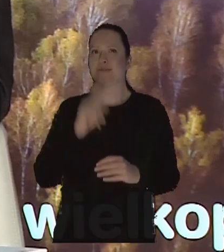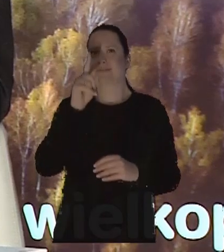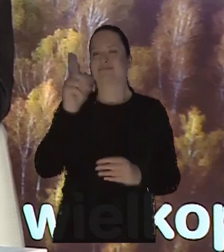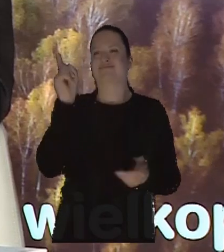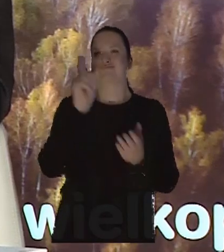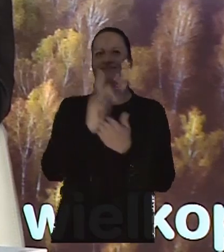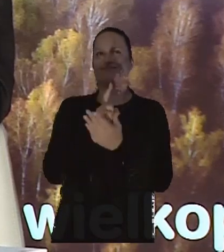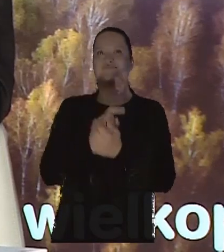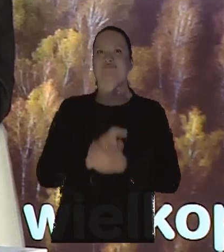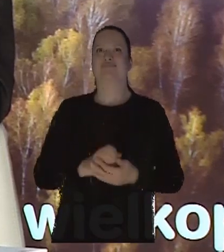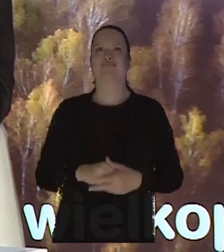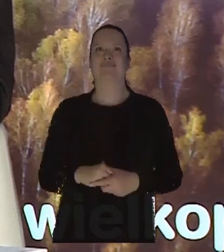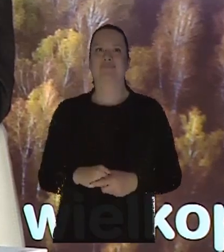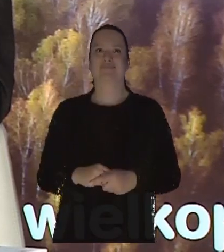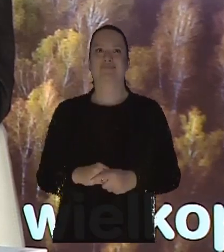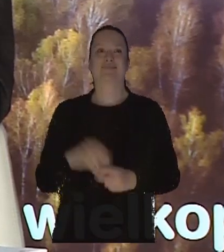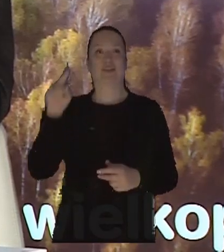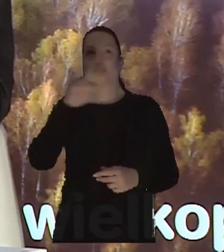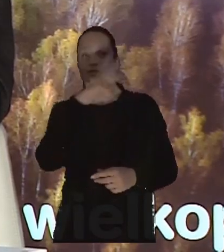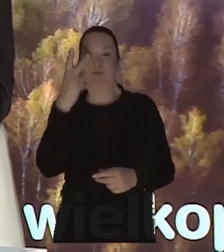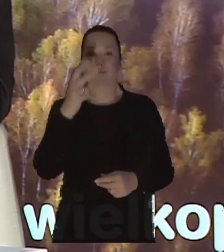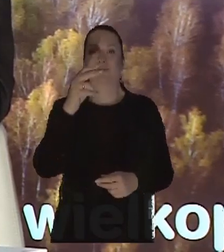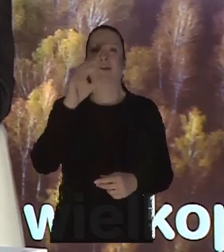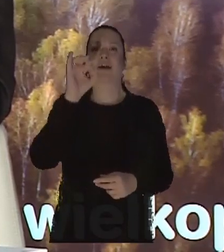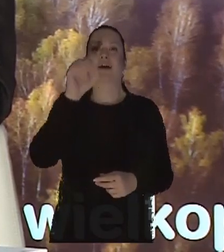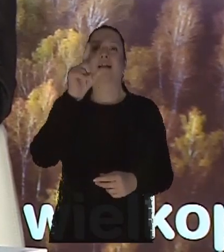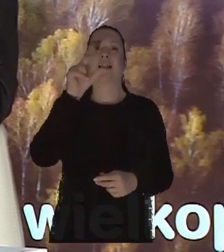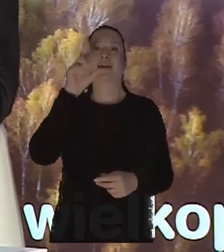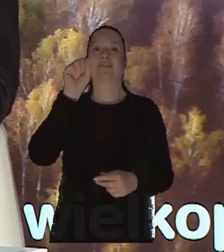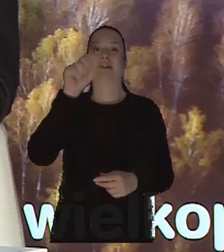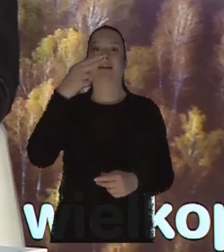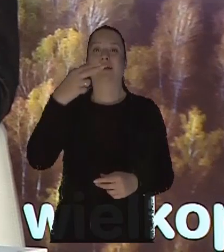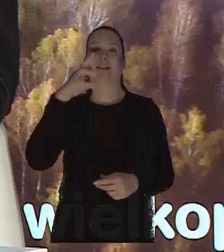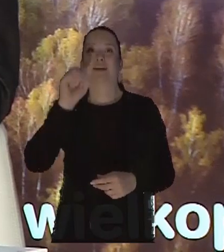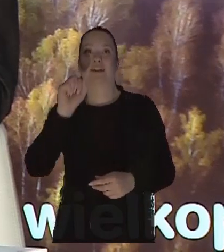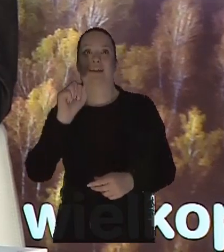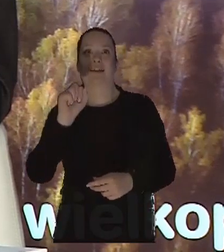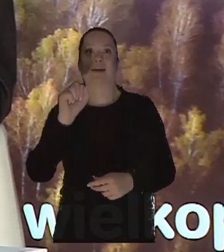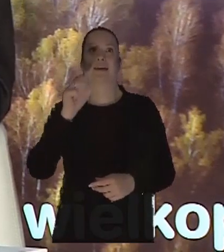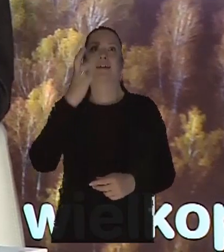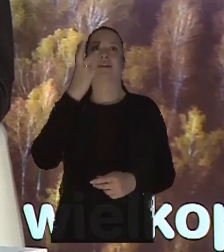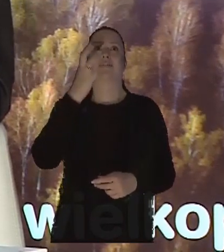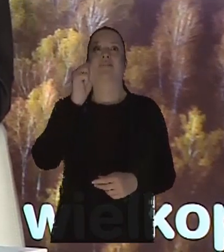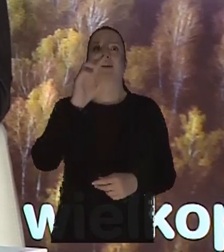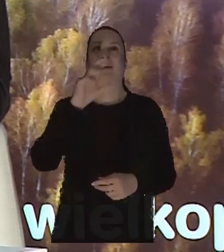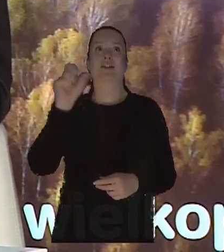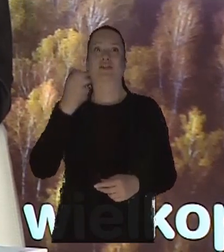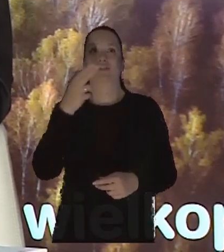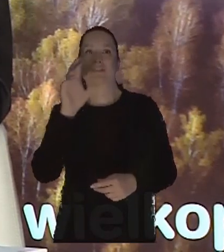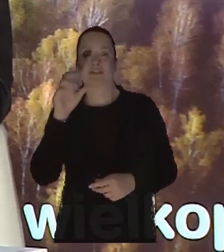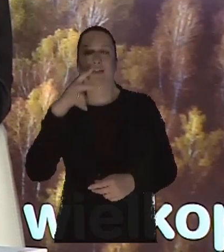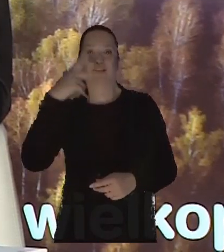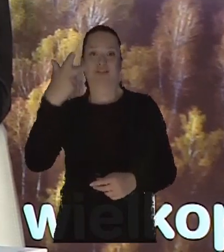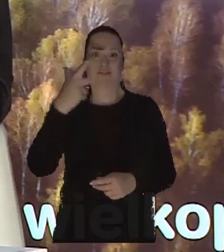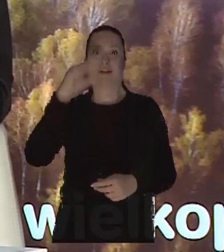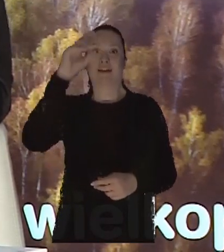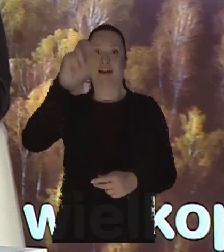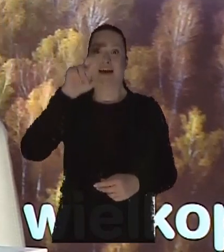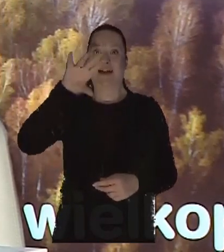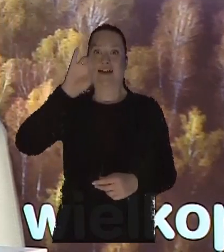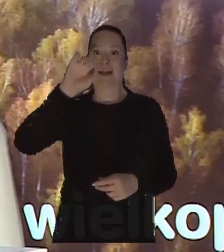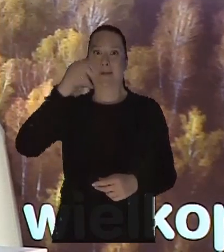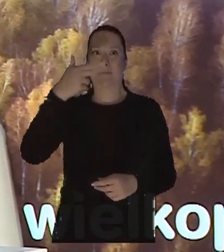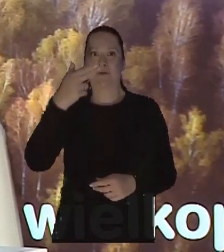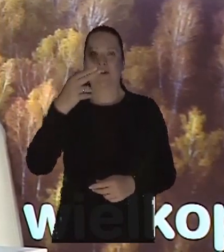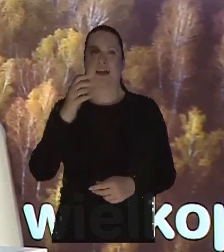zwyciężczyni Aleksandra Warczyńska i, i hegemon krwawy. No, mamy pierwszą